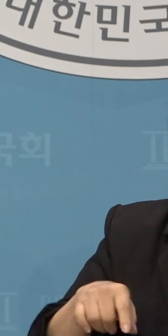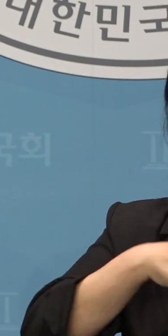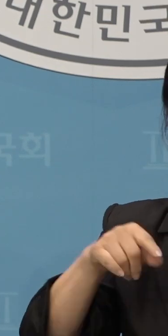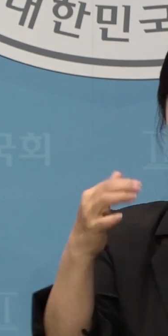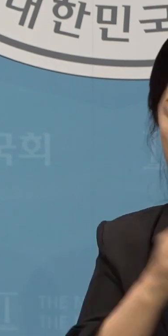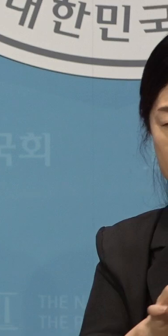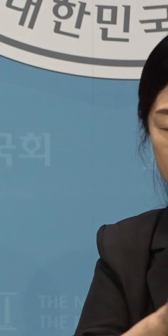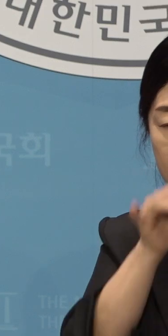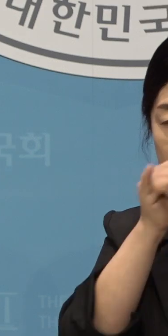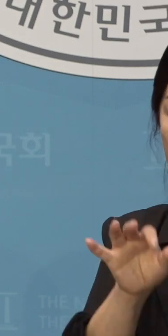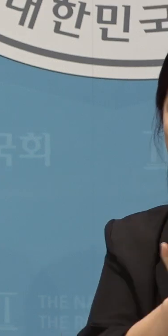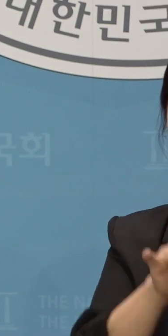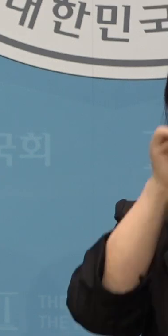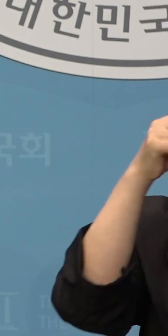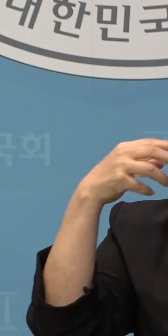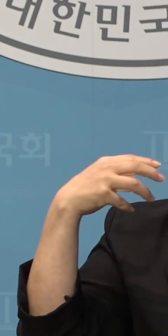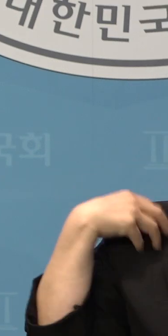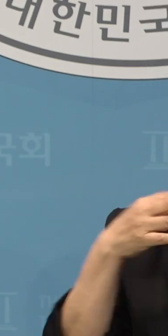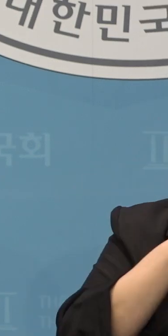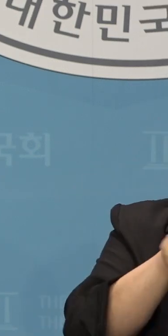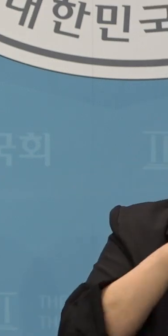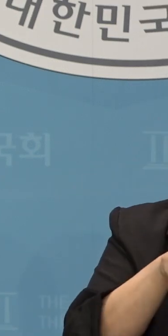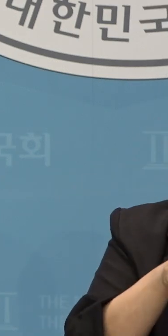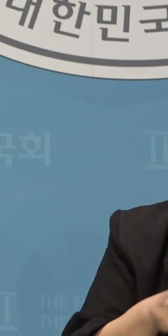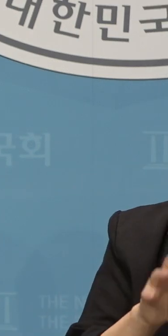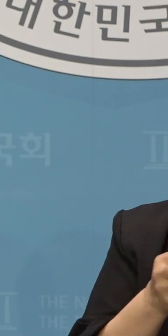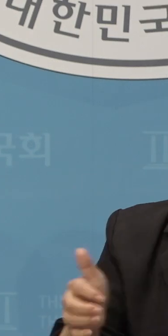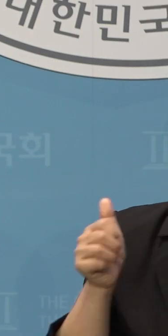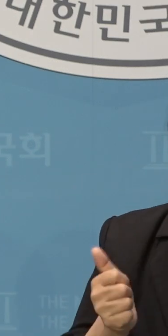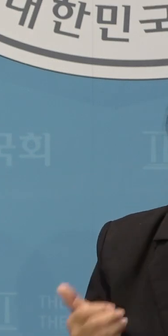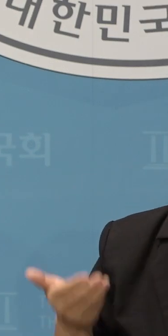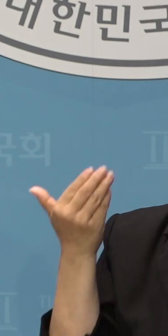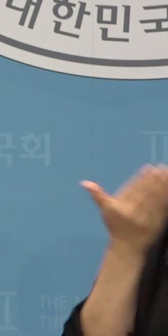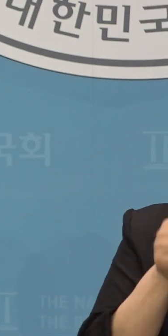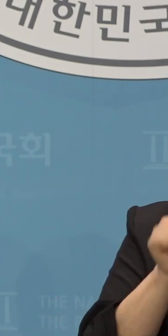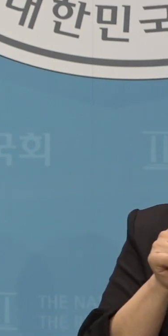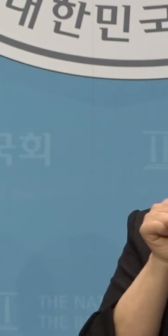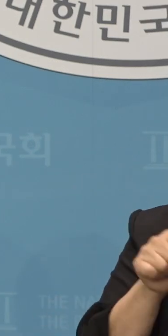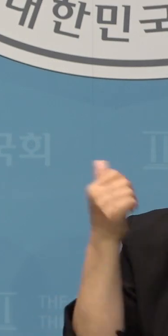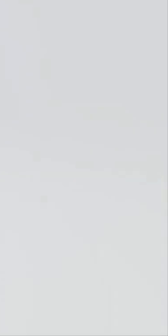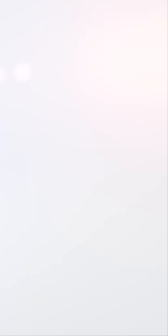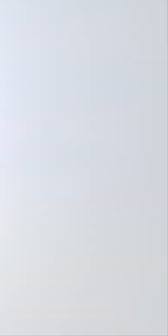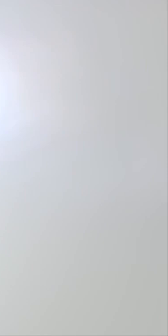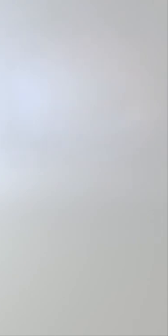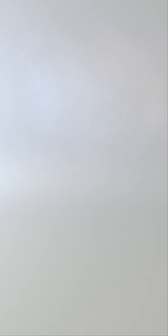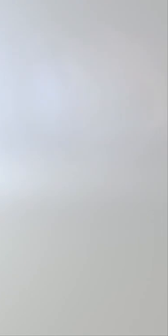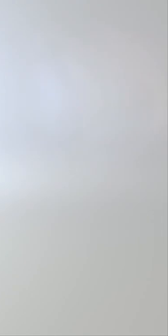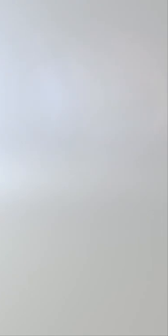계산했다면 정부 여당은 국민적 심판을 받을 것임을 엄중히 경고합니다.